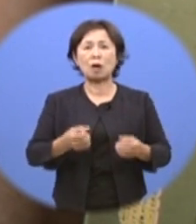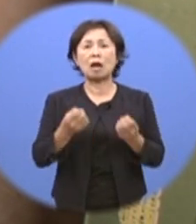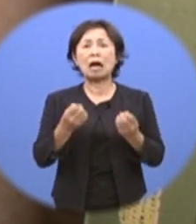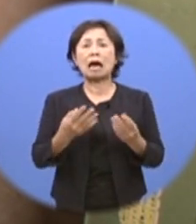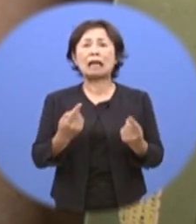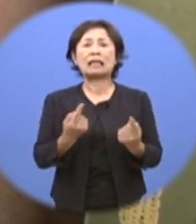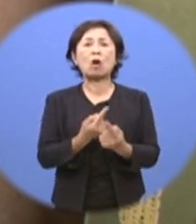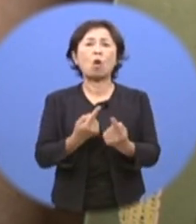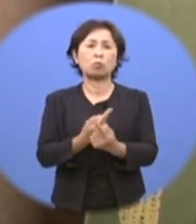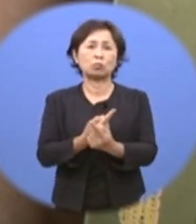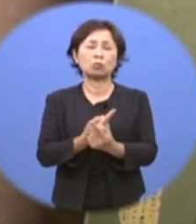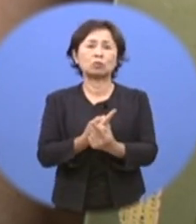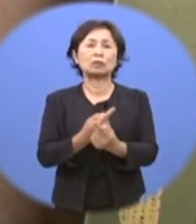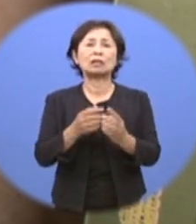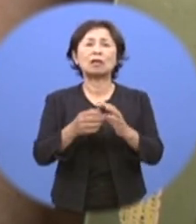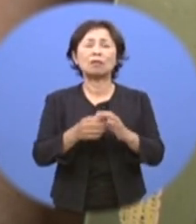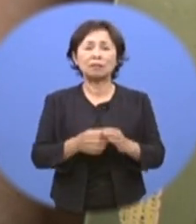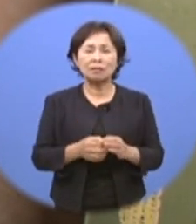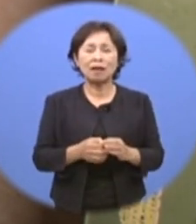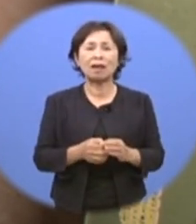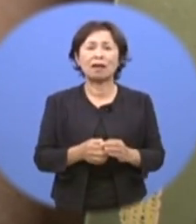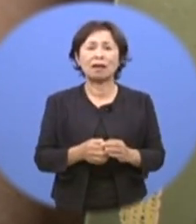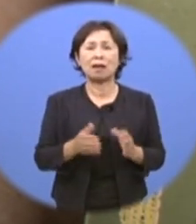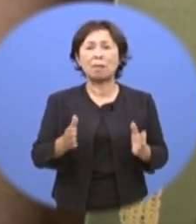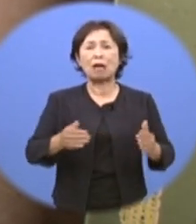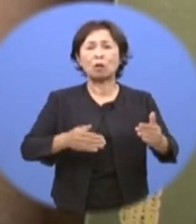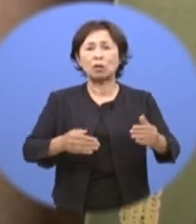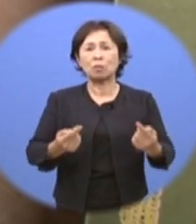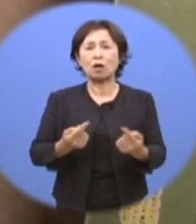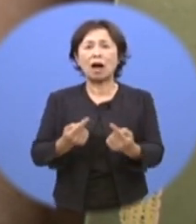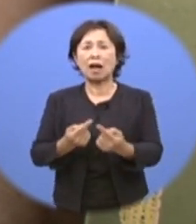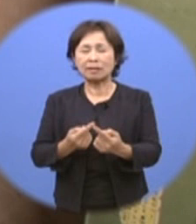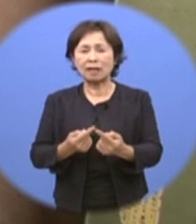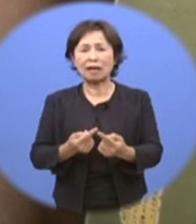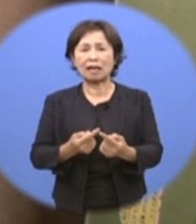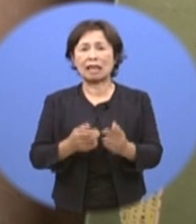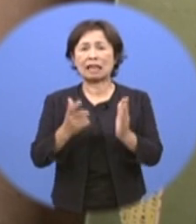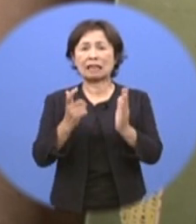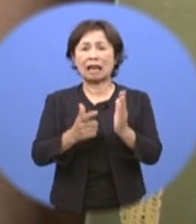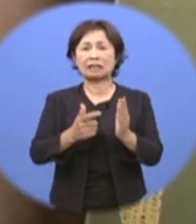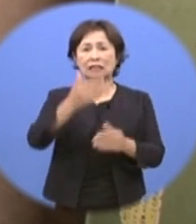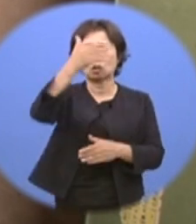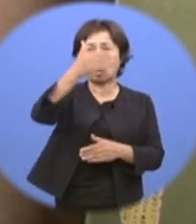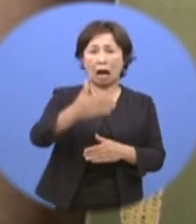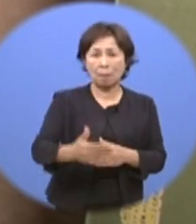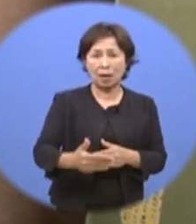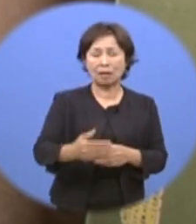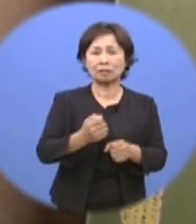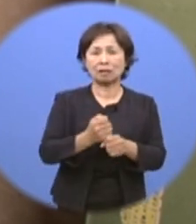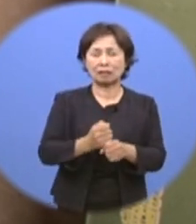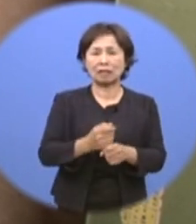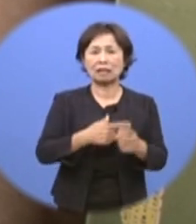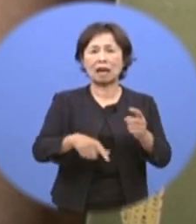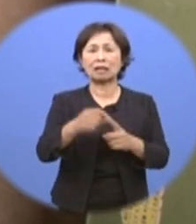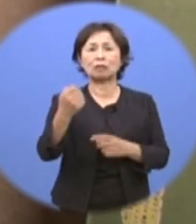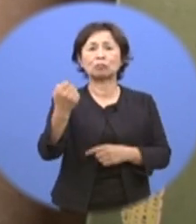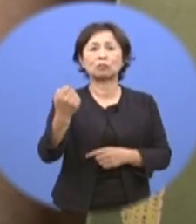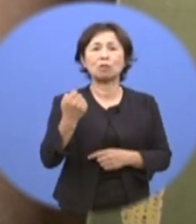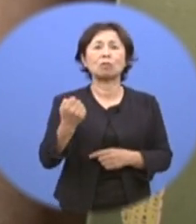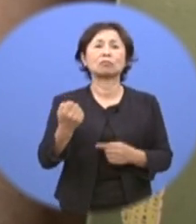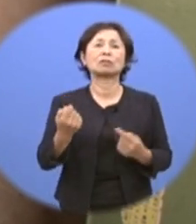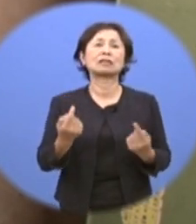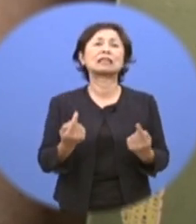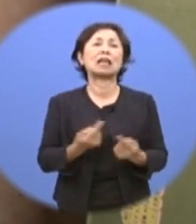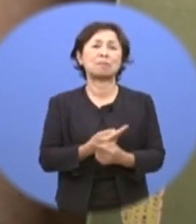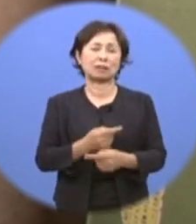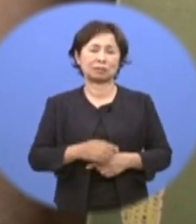で間取りを変えることに合わせて耐震壁を設けて、耐震性を高めています。このようにリフォーム